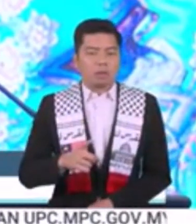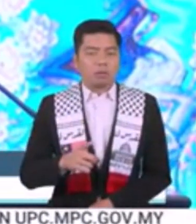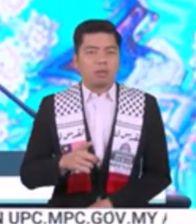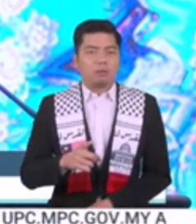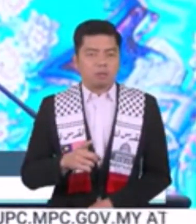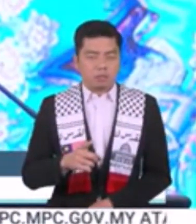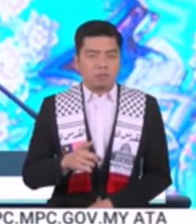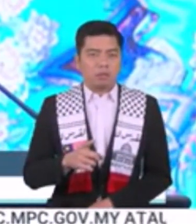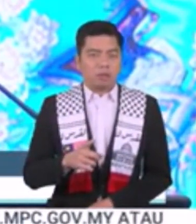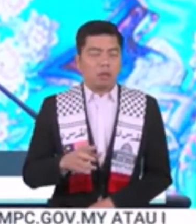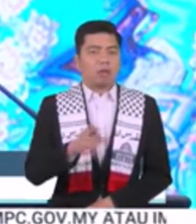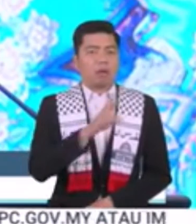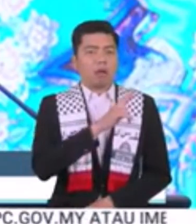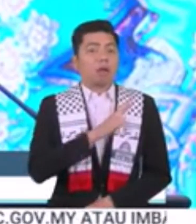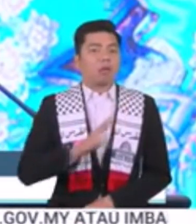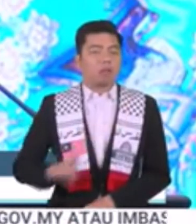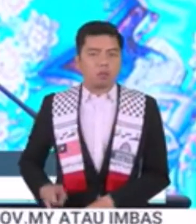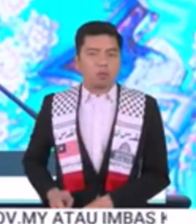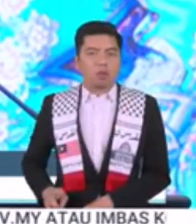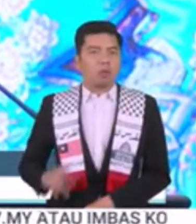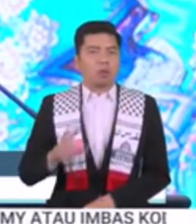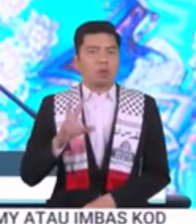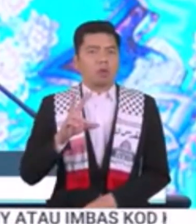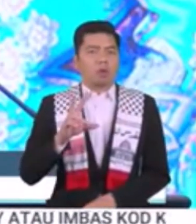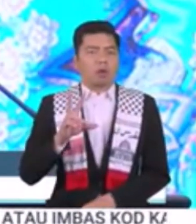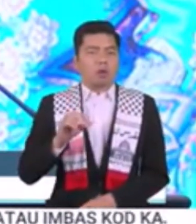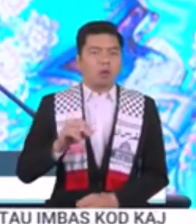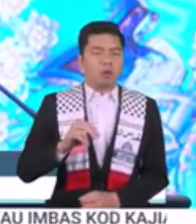Baginda juga tidak terburu-buru